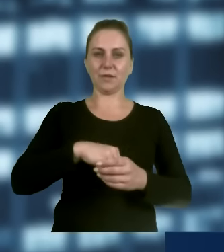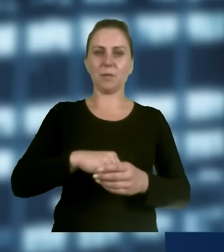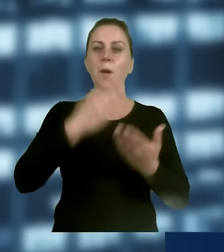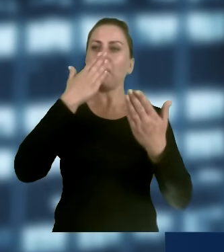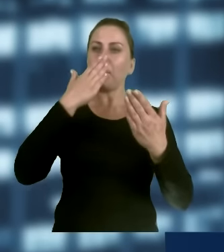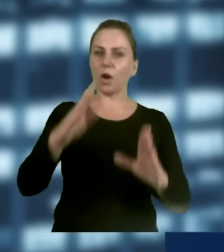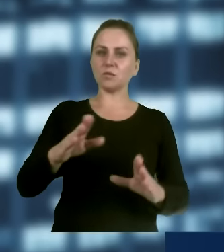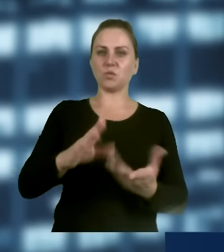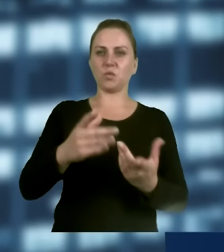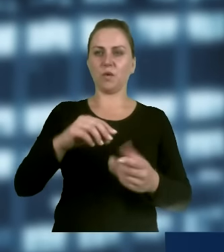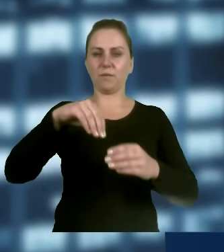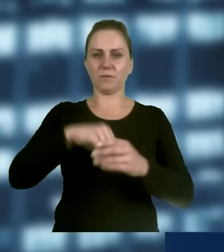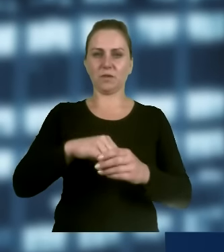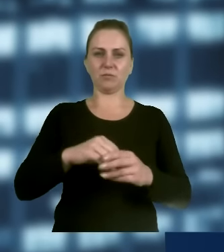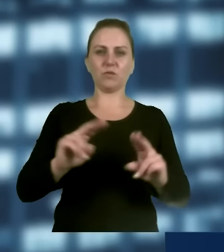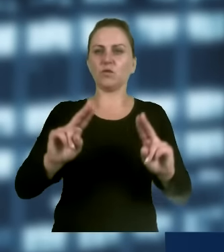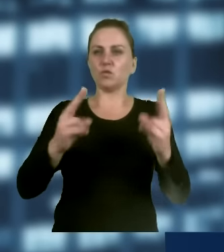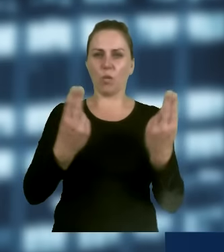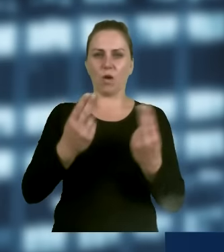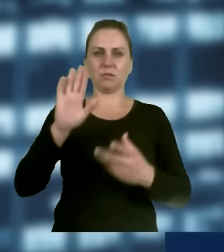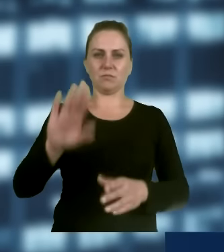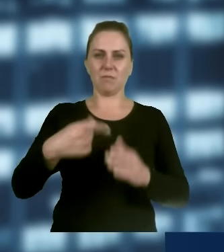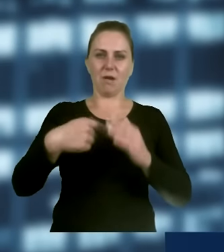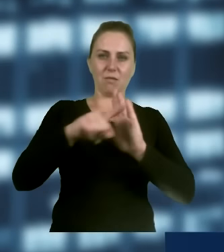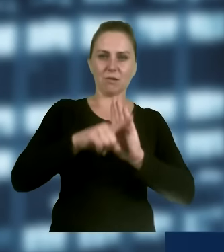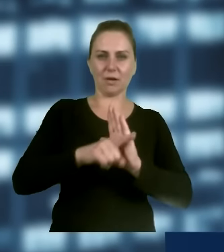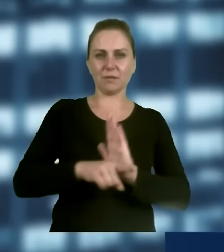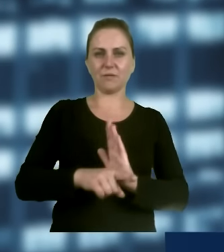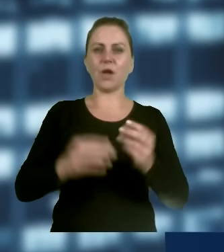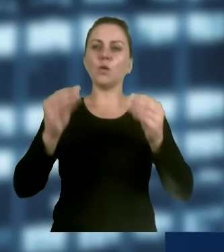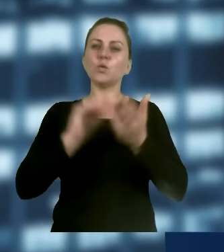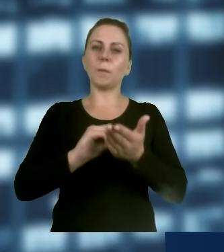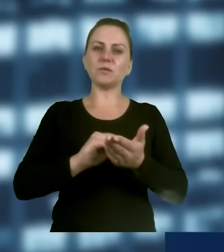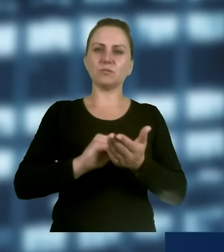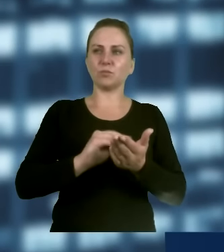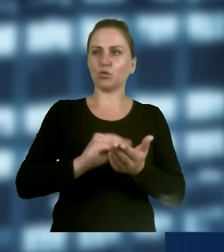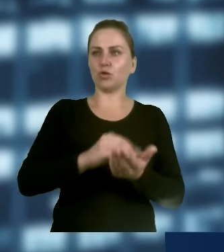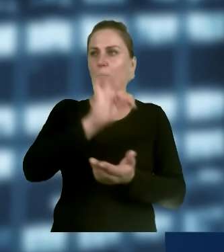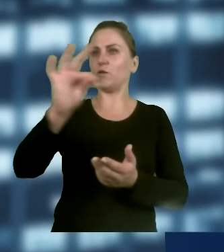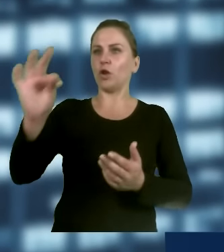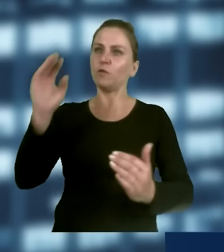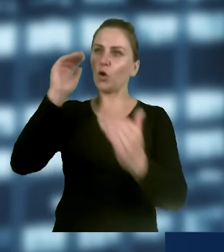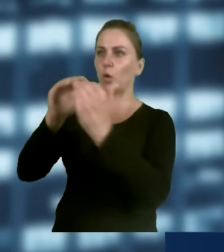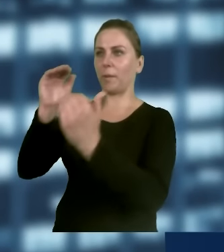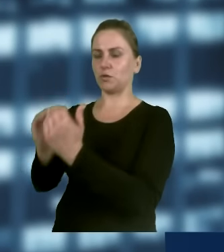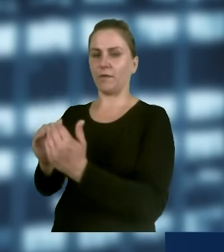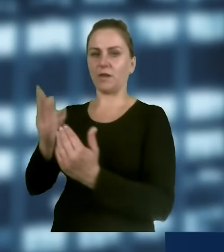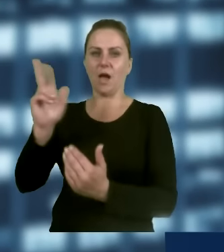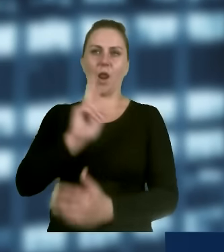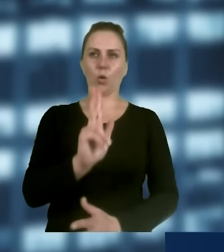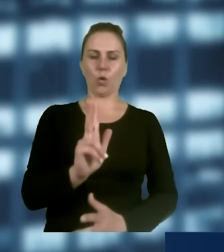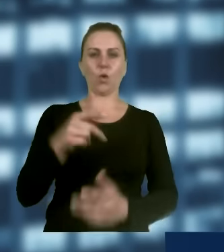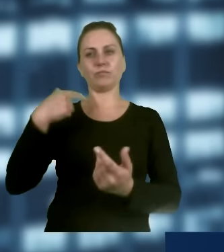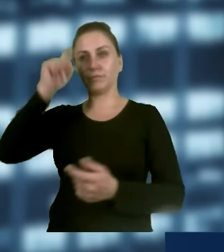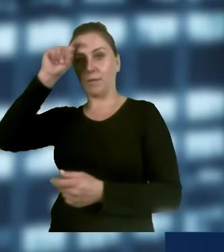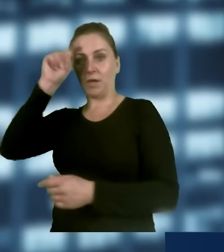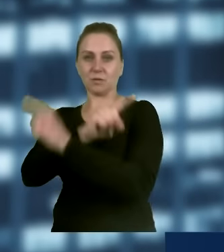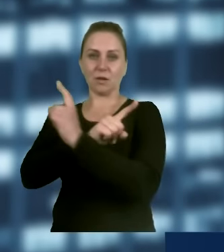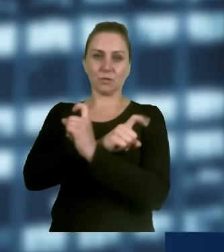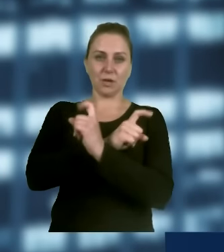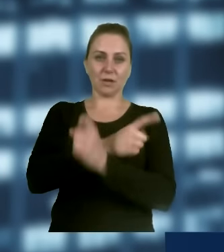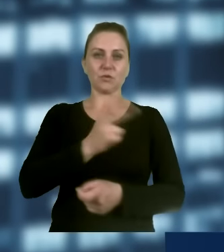Nie wiem, skąd u państwa tyle kompleksów. Mówił pan o dopasowaniu do potrzeb, tylko czyich potrzeb? Niemieckich, austriackich? Jak można